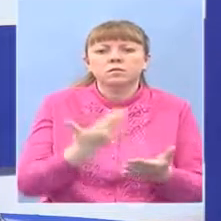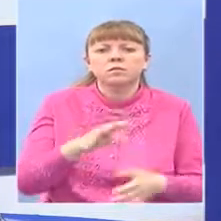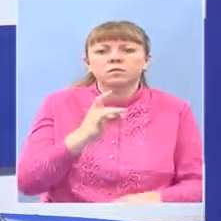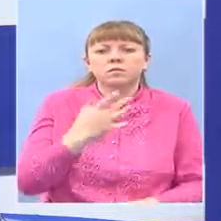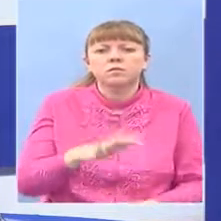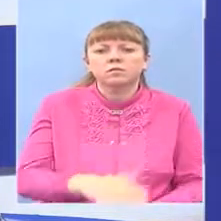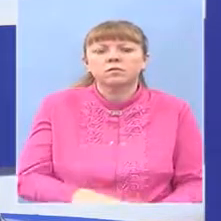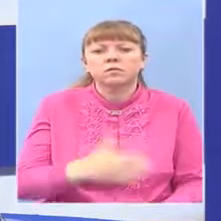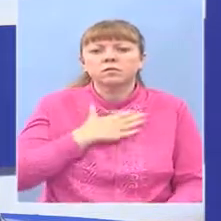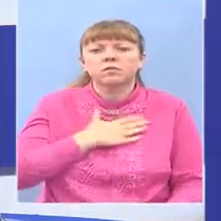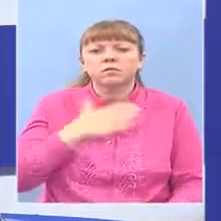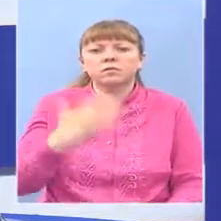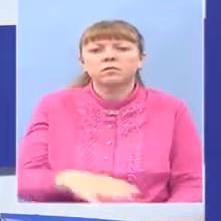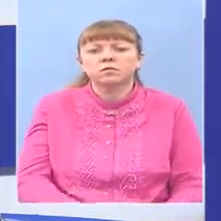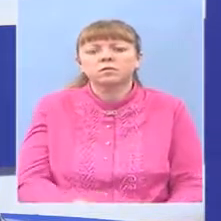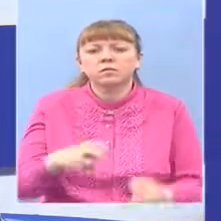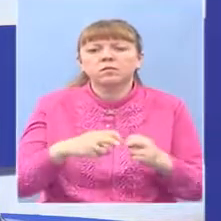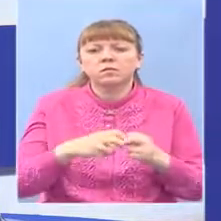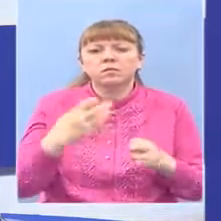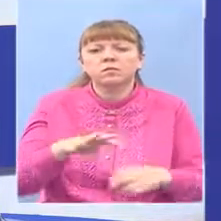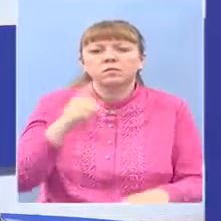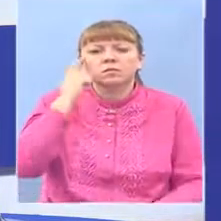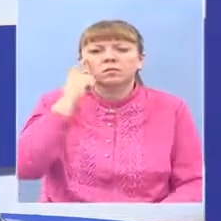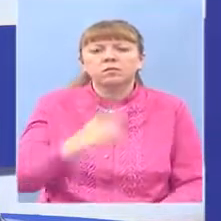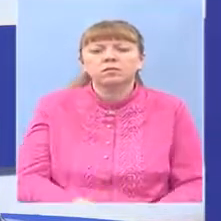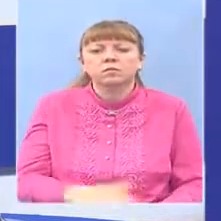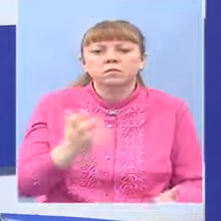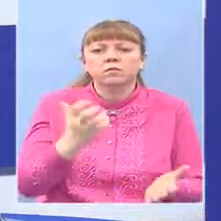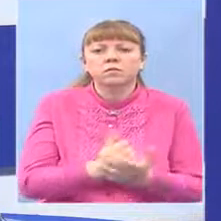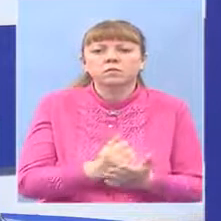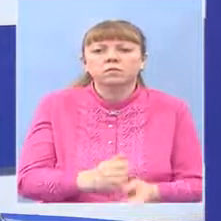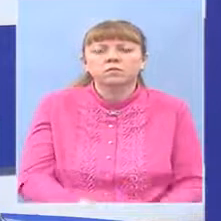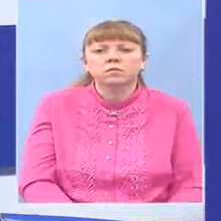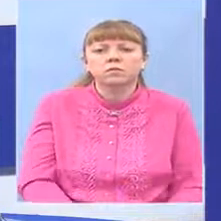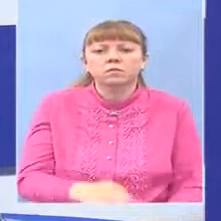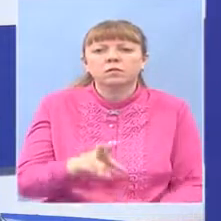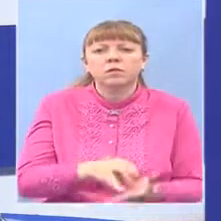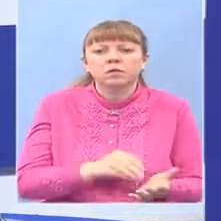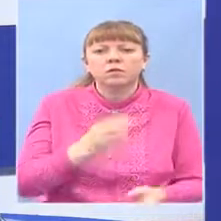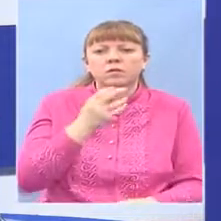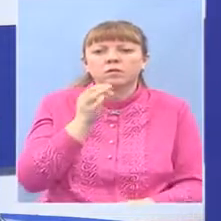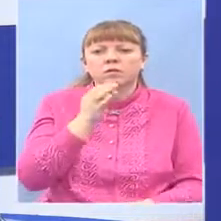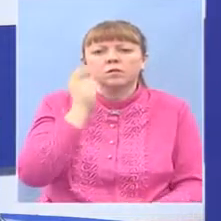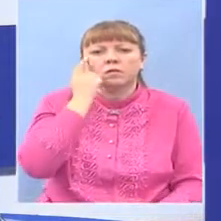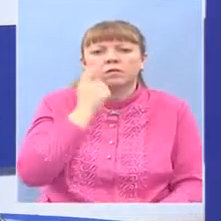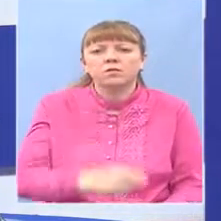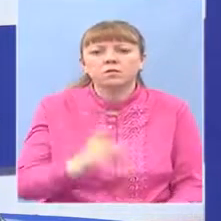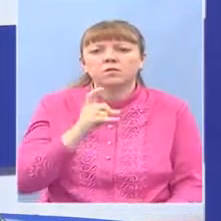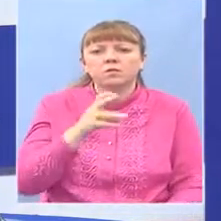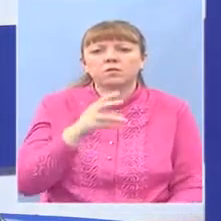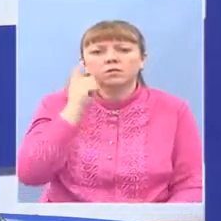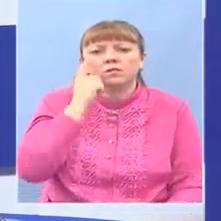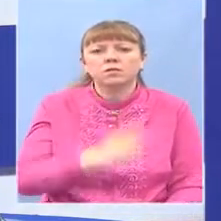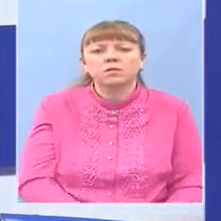сфере, но меня волнует некая проблема, я понимаю, как ее решить, я вижу, да, примерно у себя в голове некие механизмы